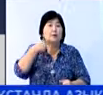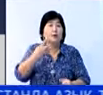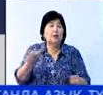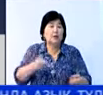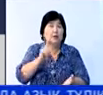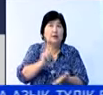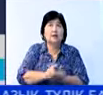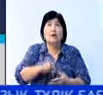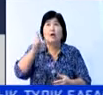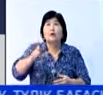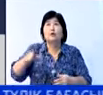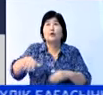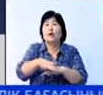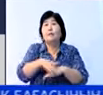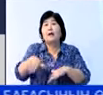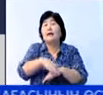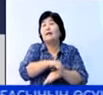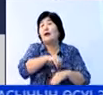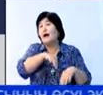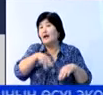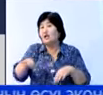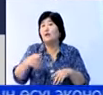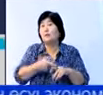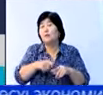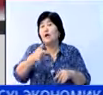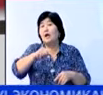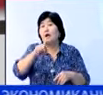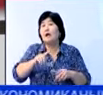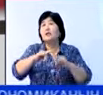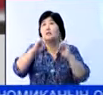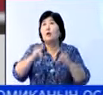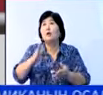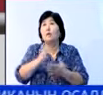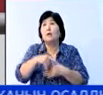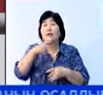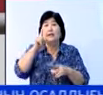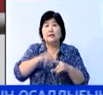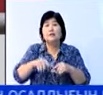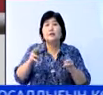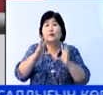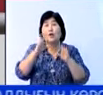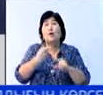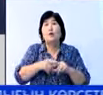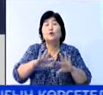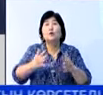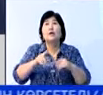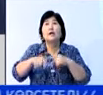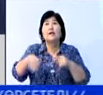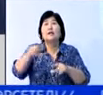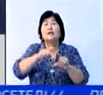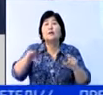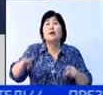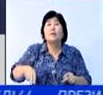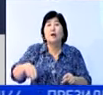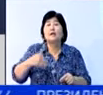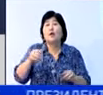есептейді. Тұрғындардың барлығын далаға шығарып, яғни осы газ баллон барлығын түсіндіріп, отты дер кезінде өшірді. Осы оқиғадан кейін департамент